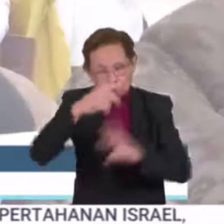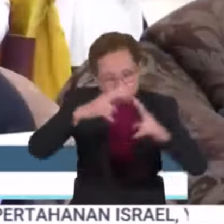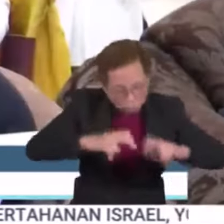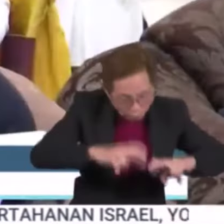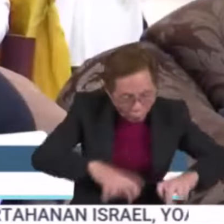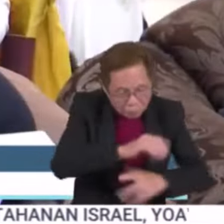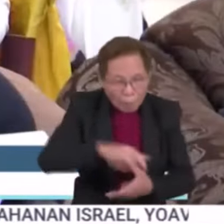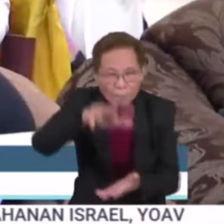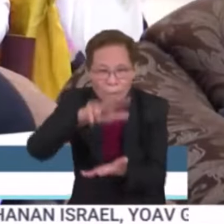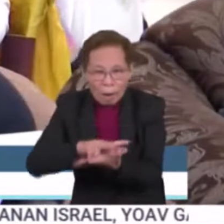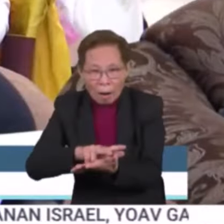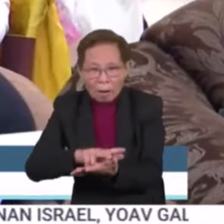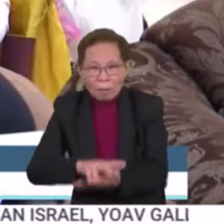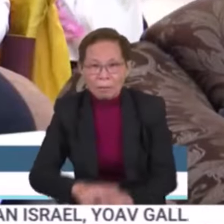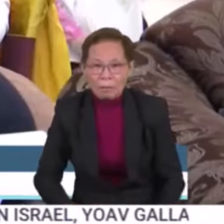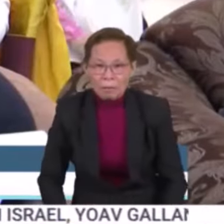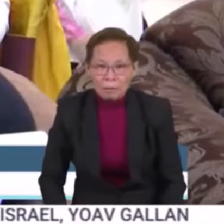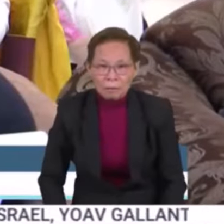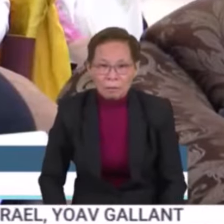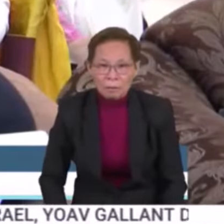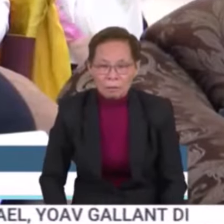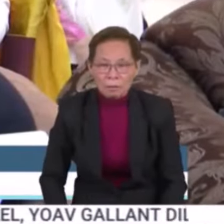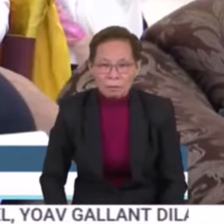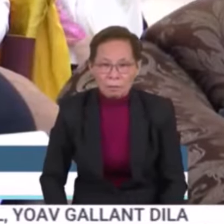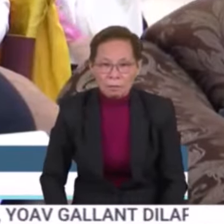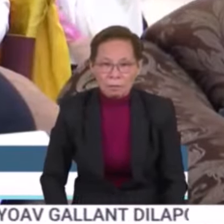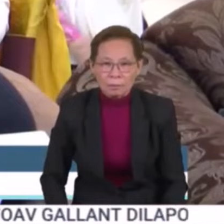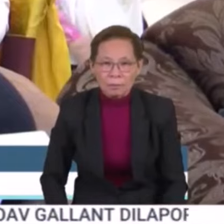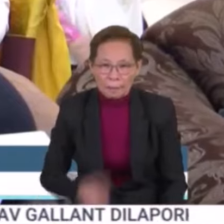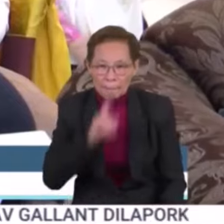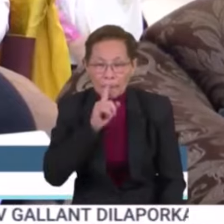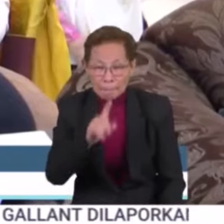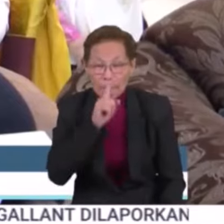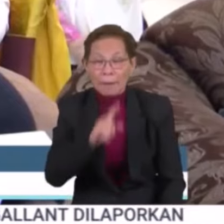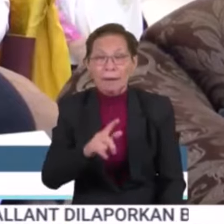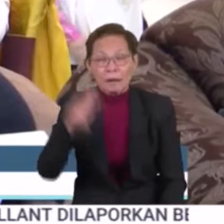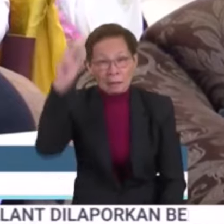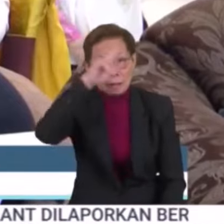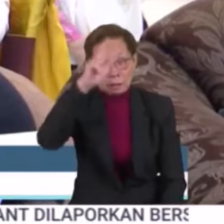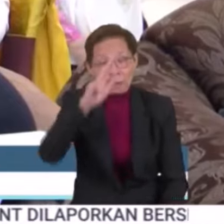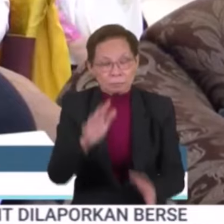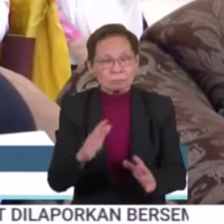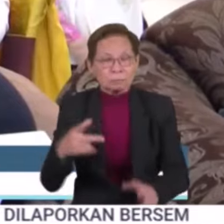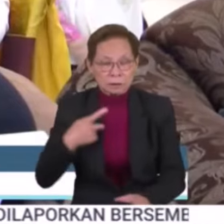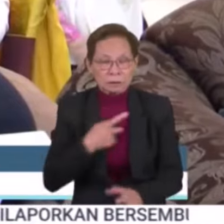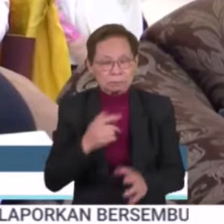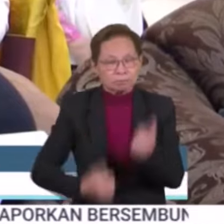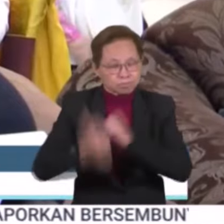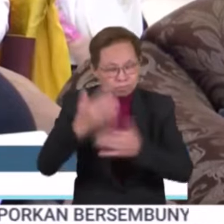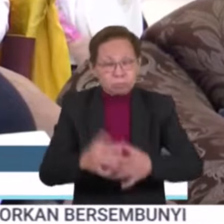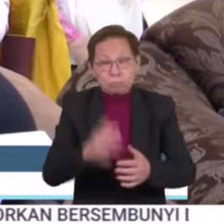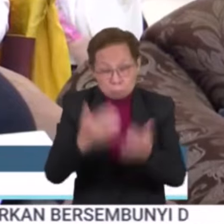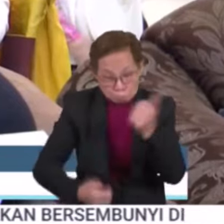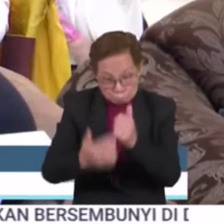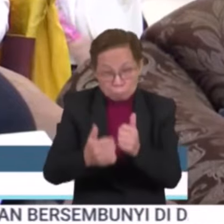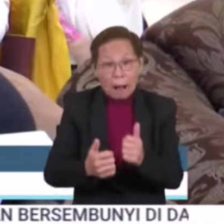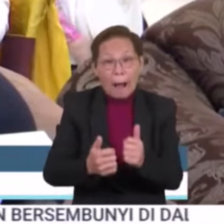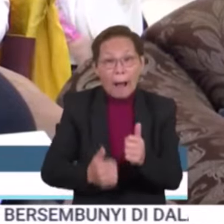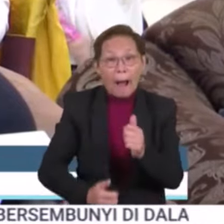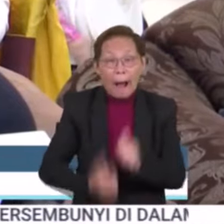pengesahan. Kita dalam semua hal importan ini memang kajian kita amat teliti. Dan soal-soal kalau